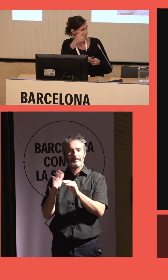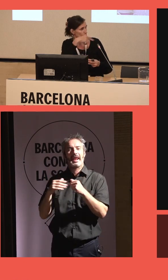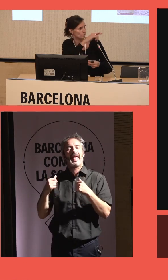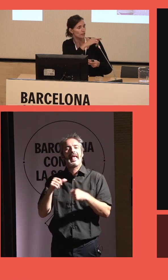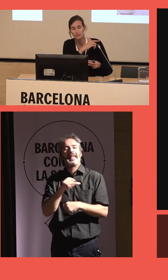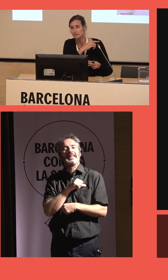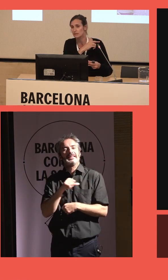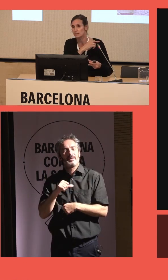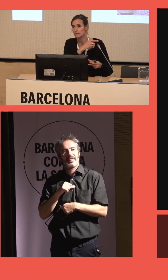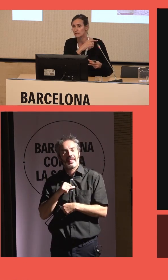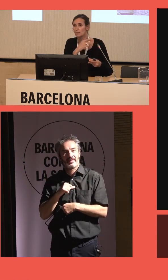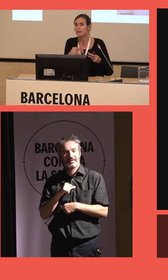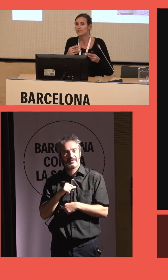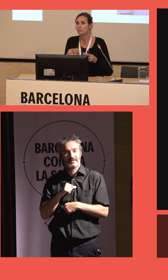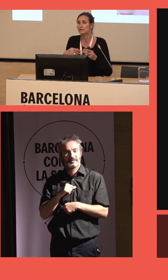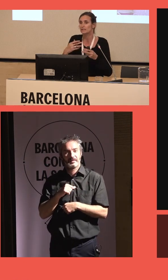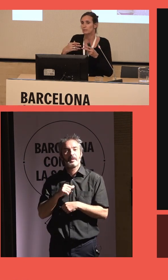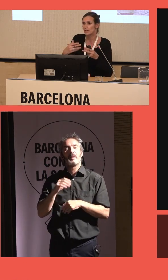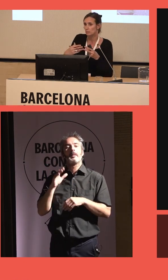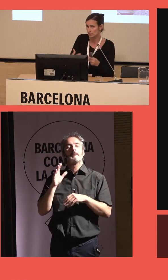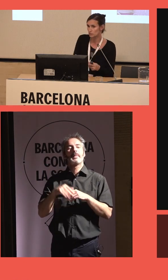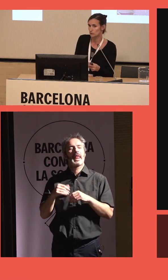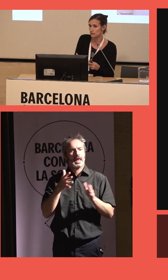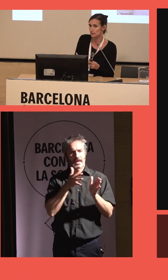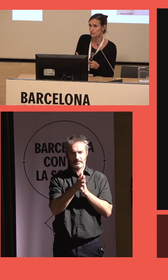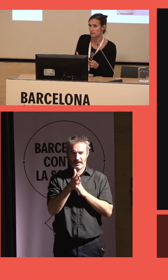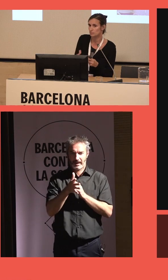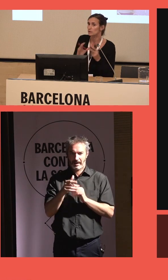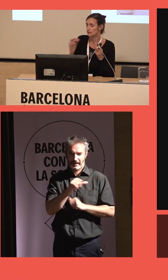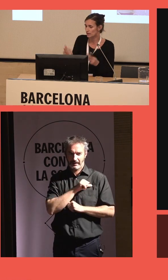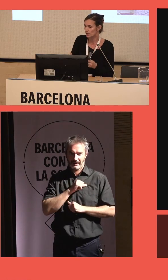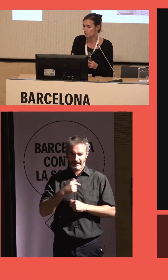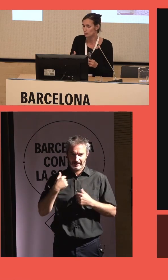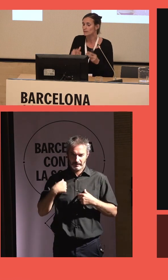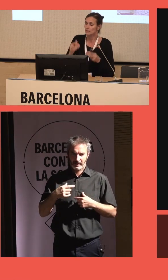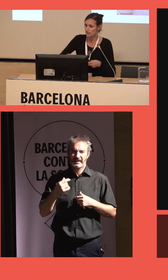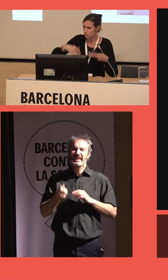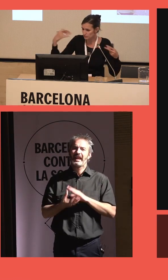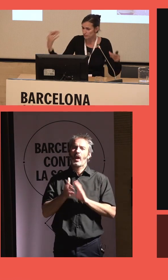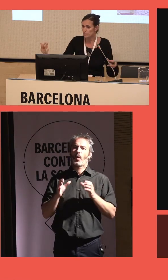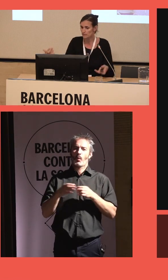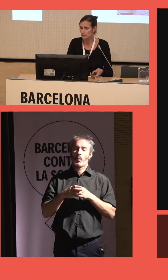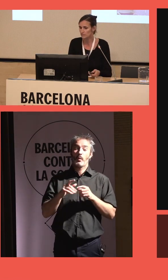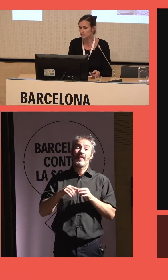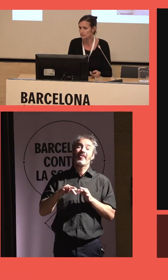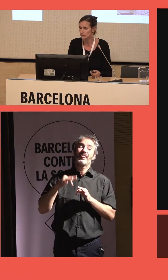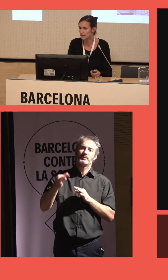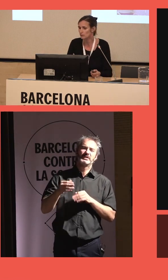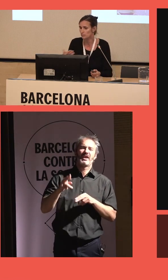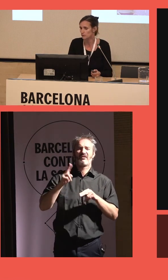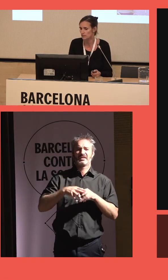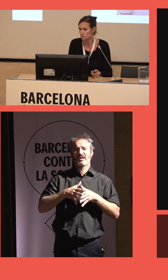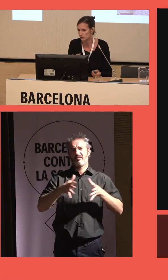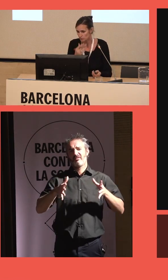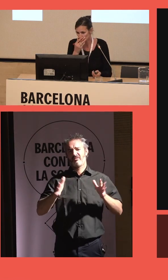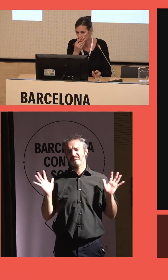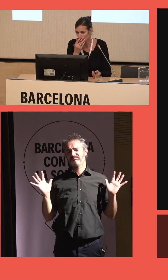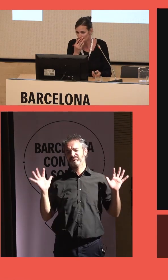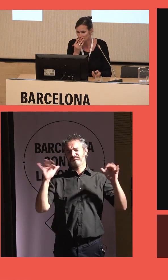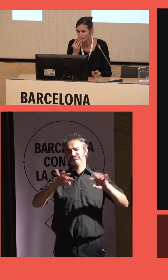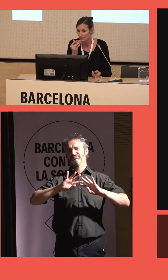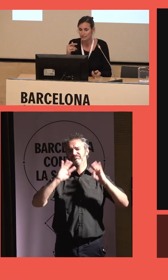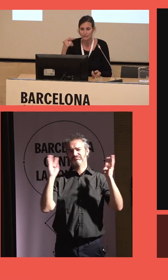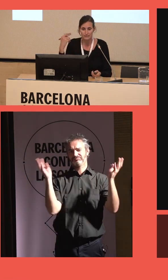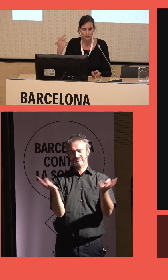intimitat i sortir abans aquest matí perquè es puguin explicar moltes coses íntimes però ja aniran grup i després fem les grans festes de barri o amb totes les persones